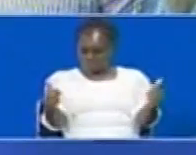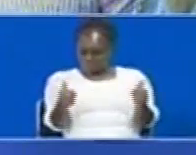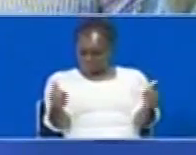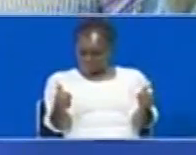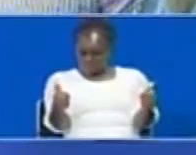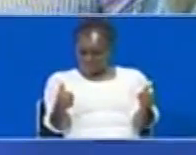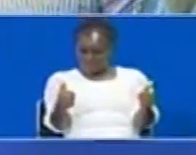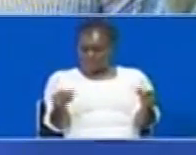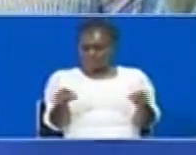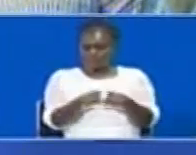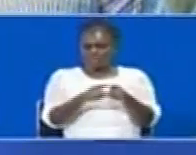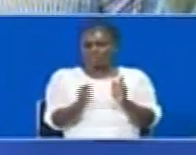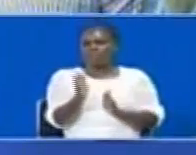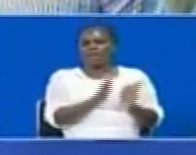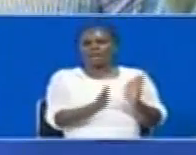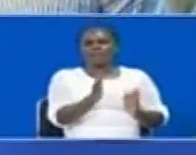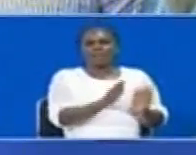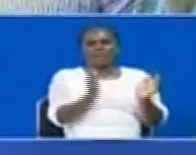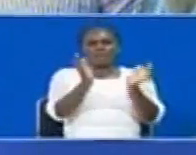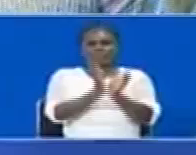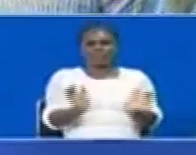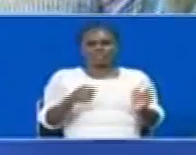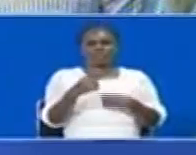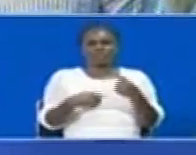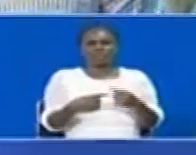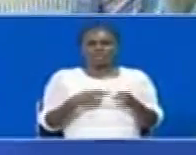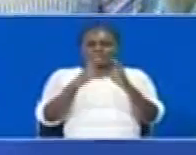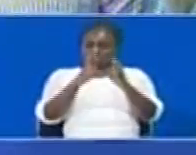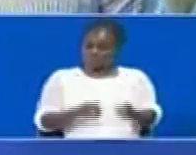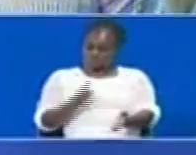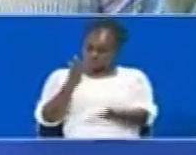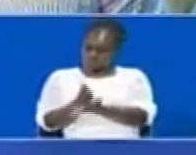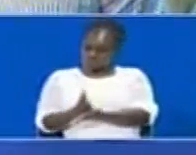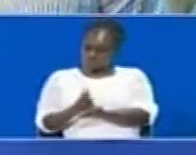zao, na kuwa pia mipango ya kuadhibu inaendelea. Je, ripoti hizo ni kweli?